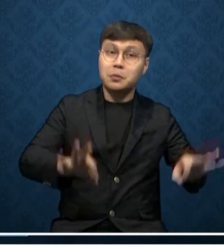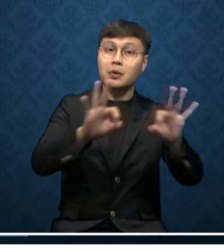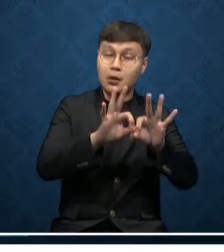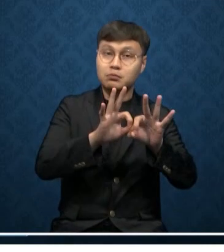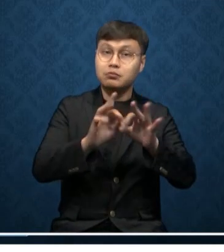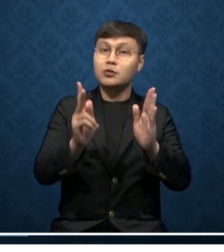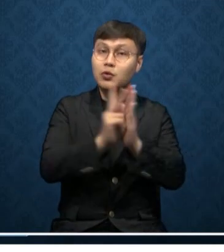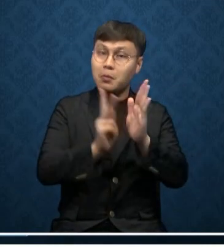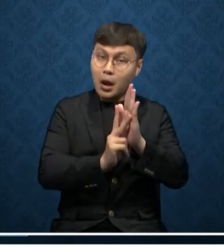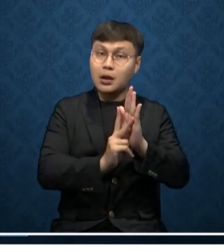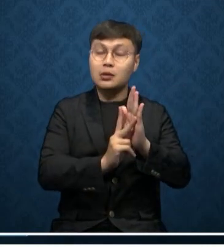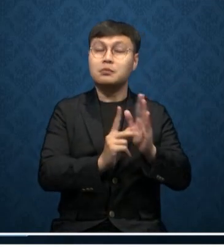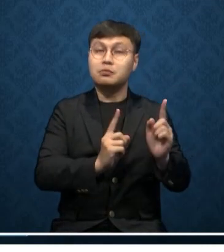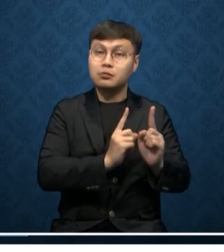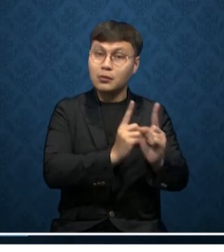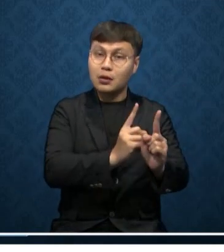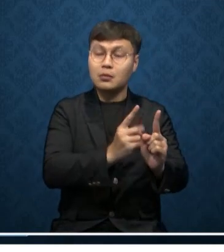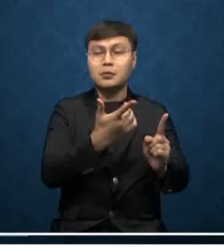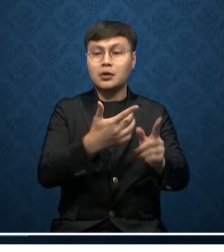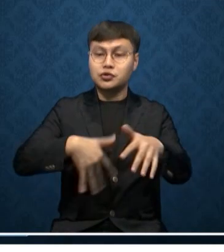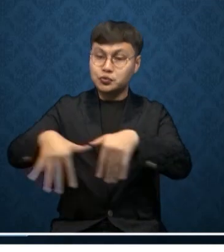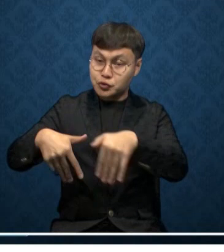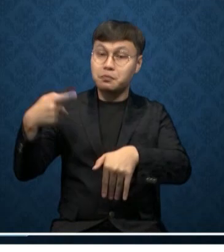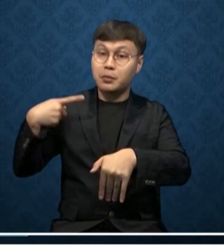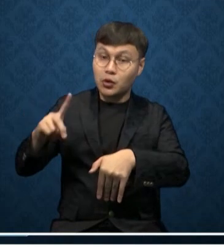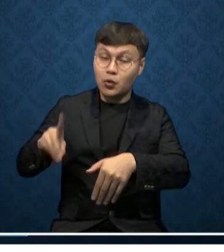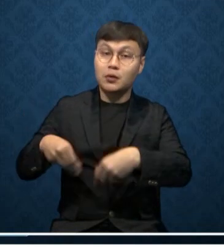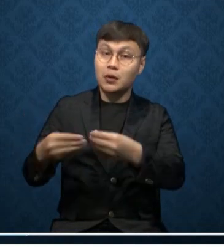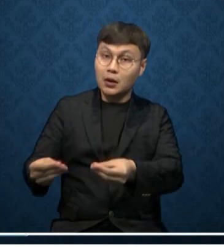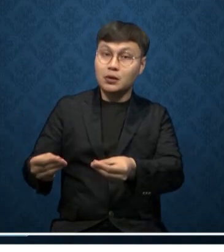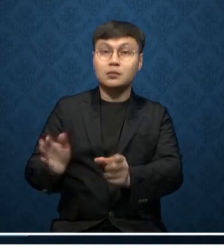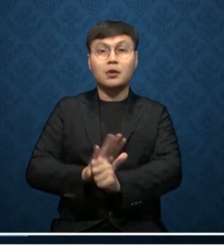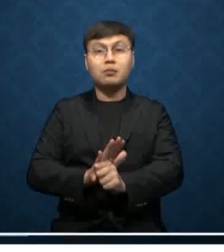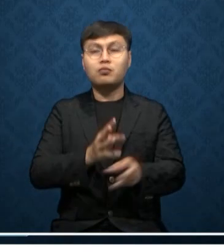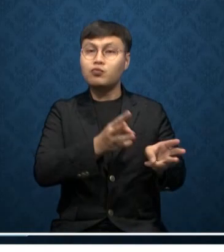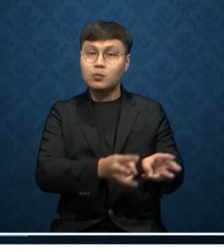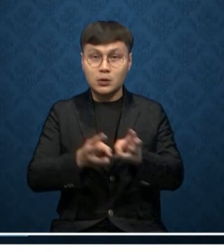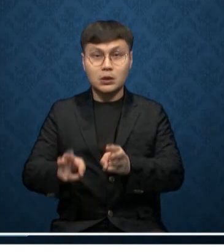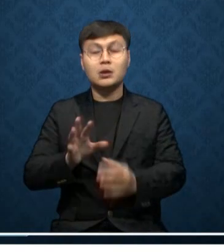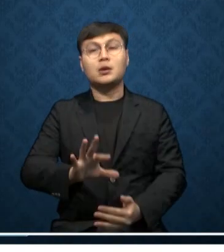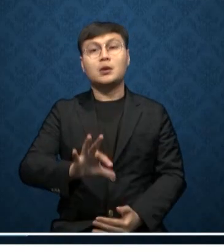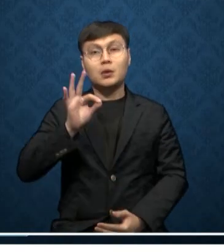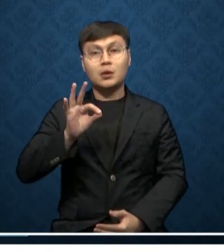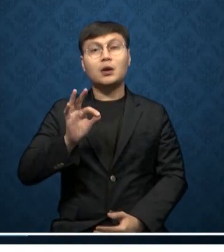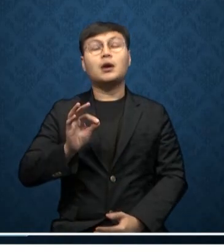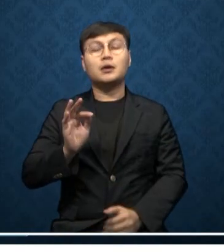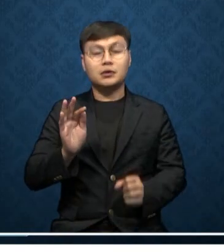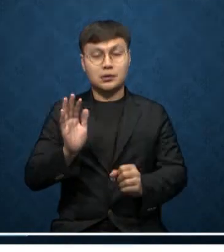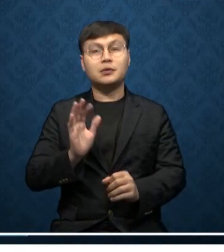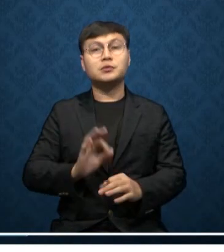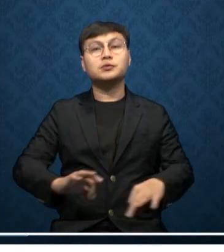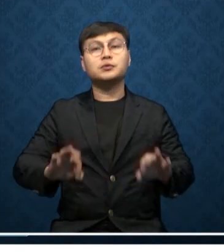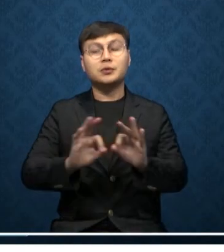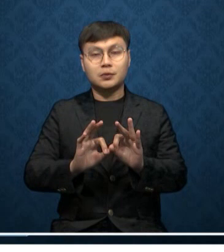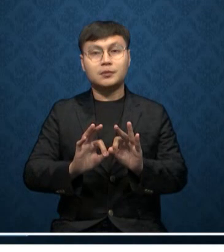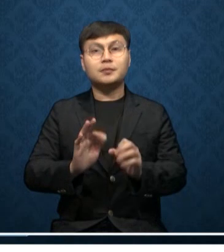หมายทำและประชาชนได้ประโยชน์แล้วก็ดูวิธีการต่างๆแล้วเลือกวิธีการที่คุ้มค่าที่สุดนะ